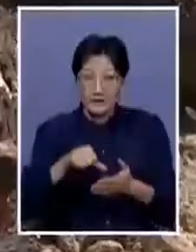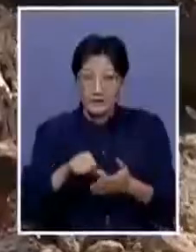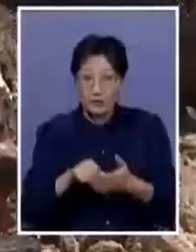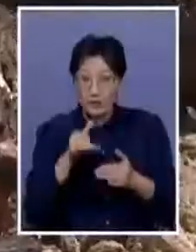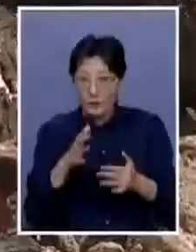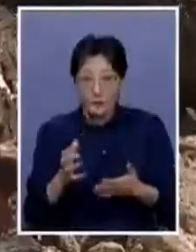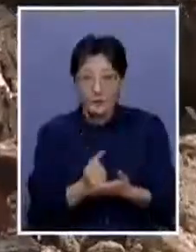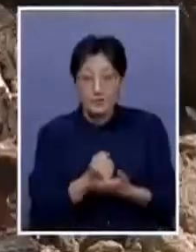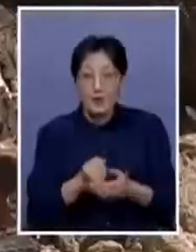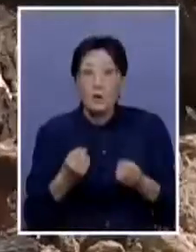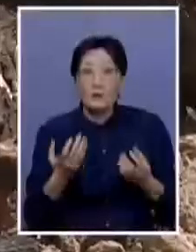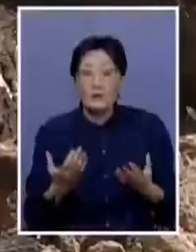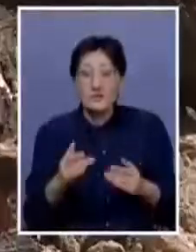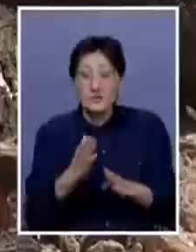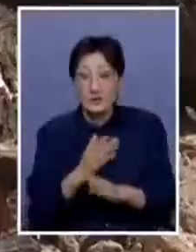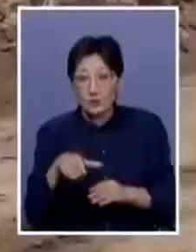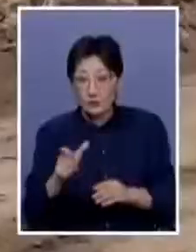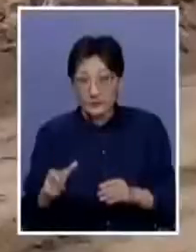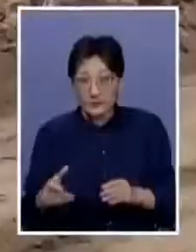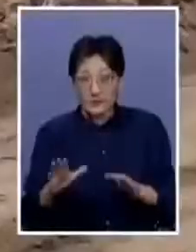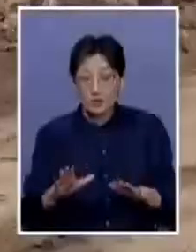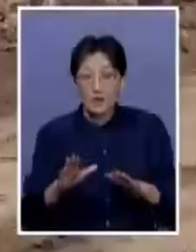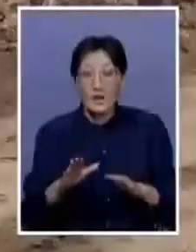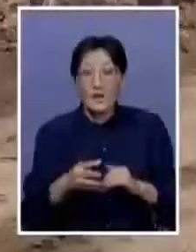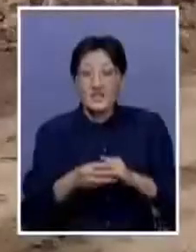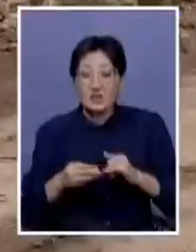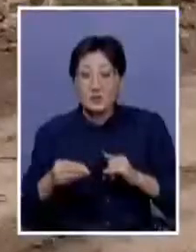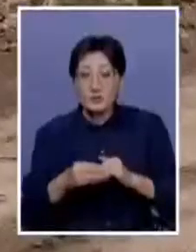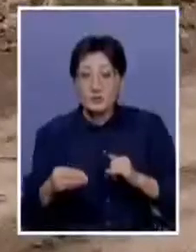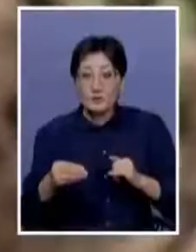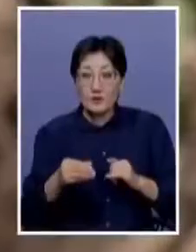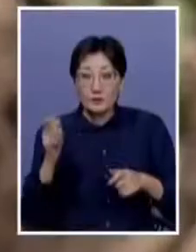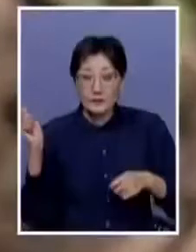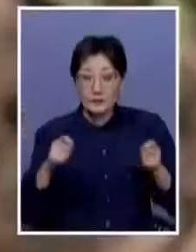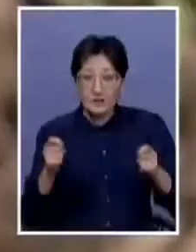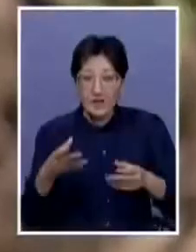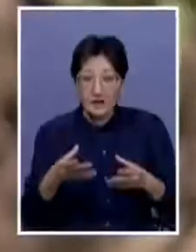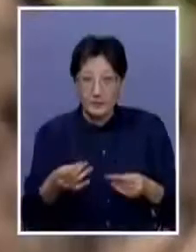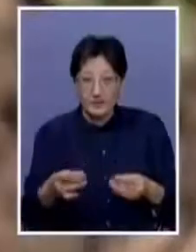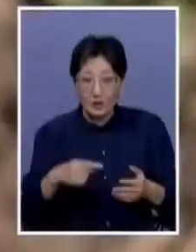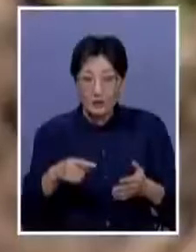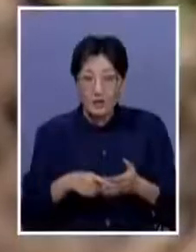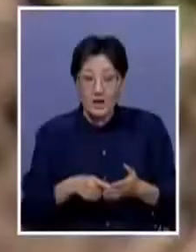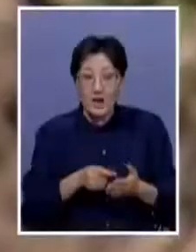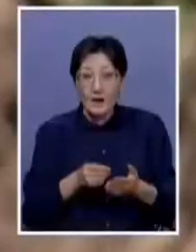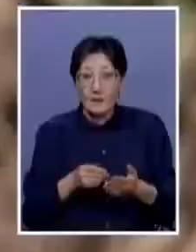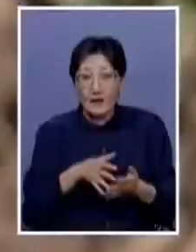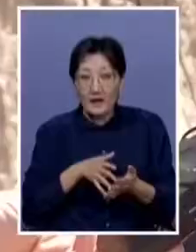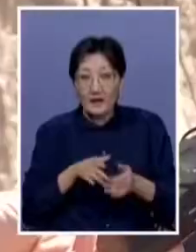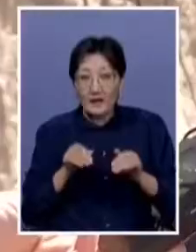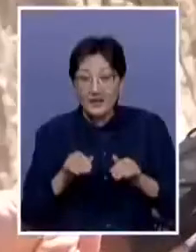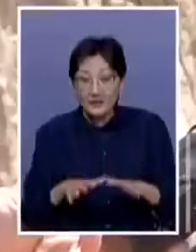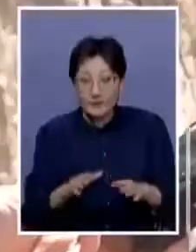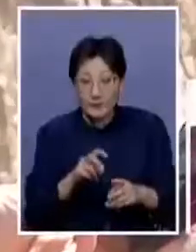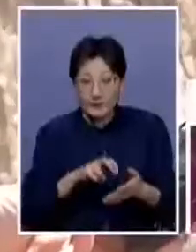табылмады. Шырылдап жүрген баяғы сол экологтар. Олар тіпті сар топырақта жауын шашын кезінде балшық болып қалаға ағады ма деп қорқады. У